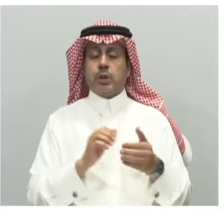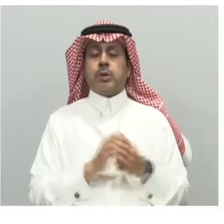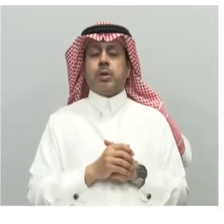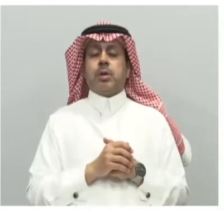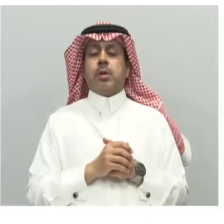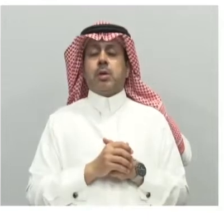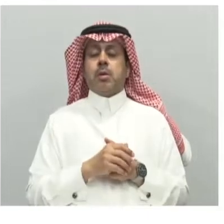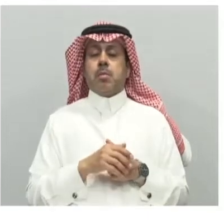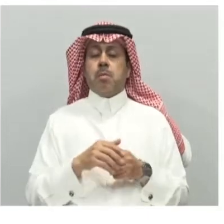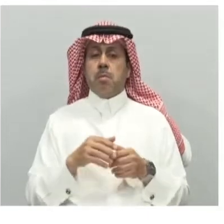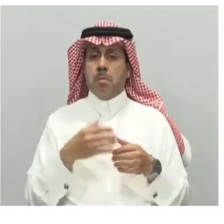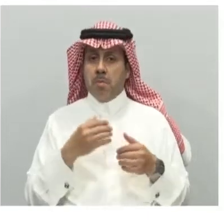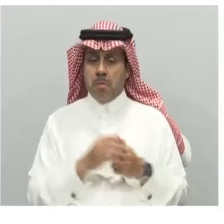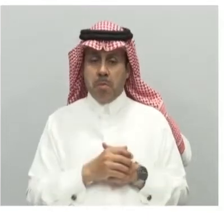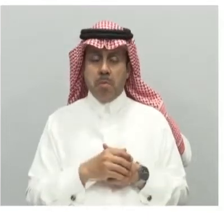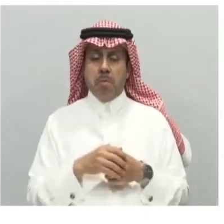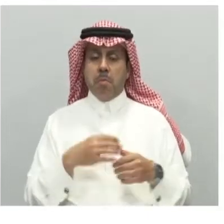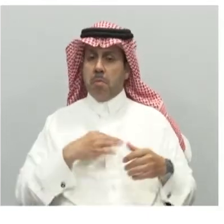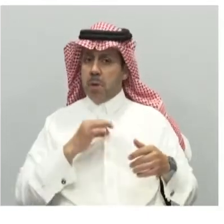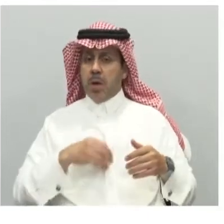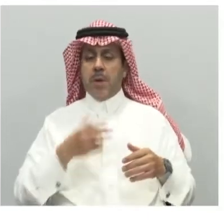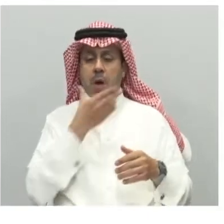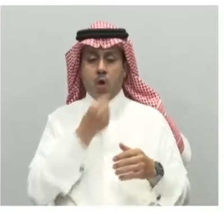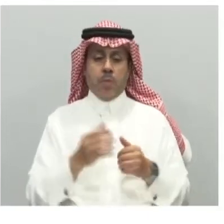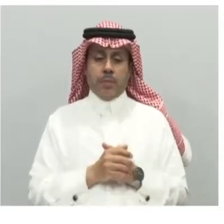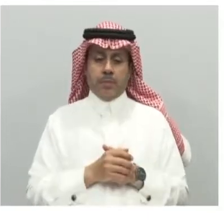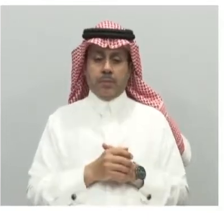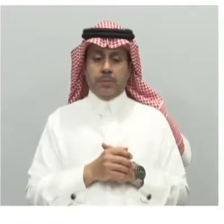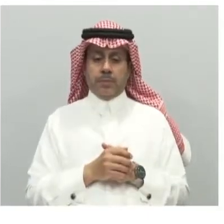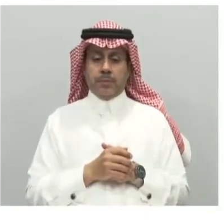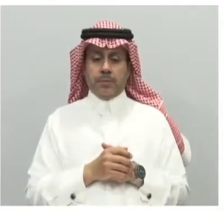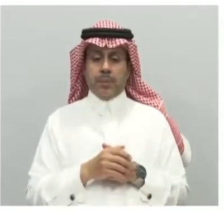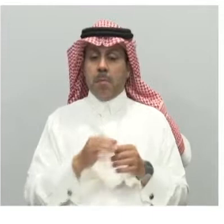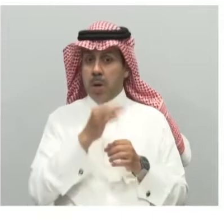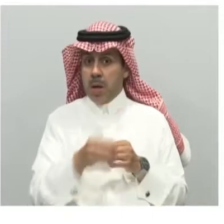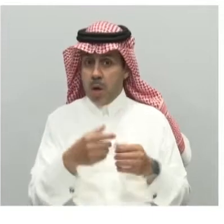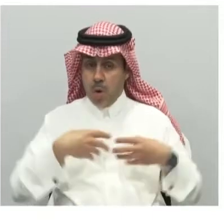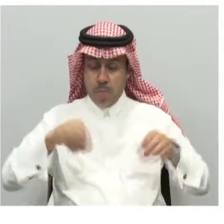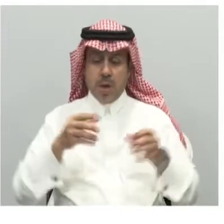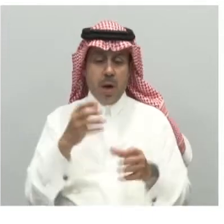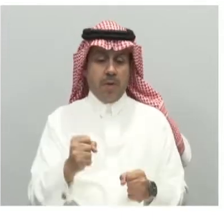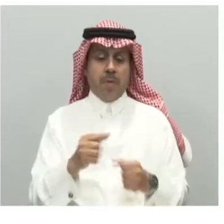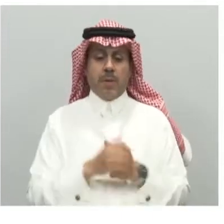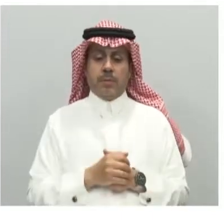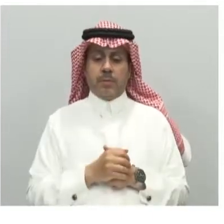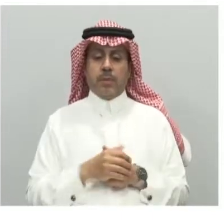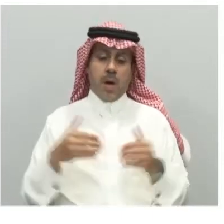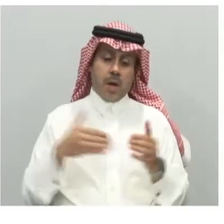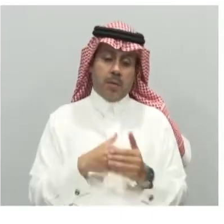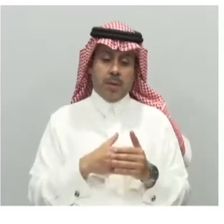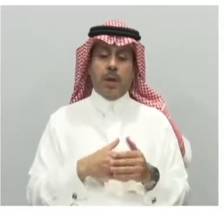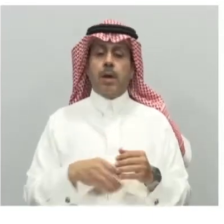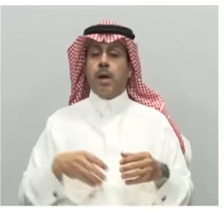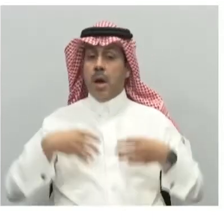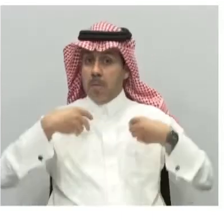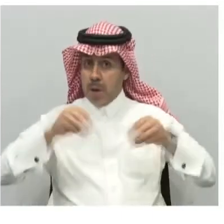واقسام البيع وكذلك شروط البيع وقت البيع ومكانه وقبض المبيع واخيرا درسنا